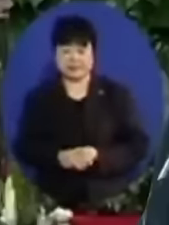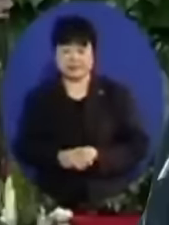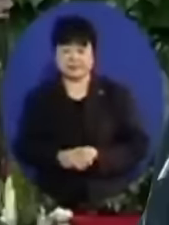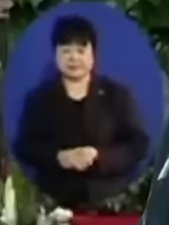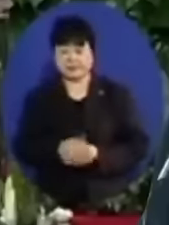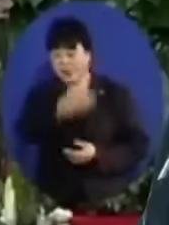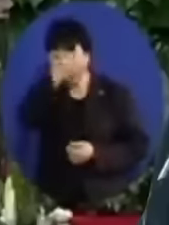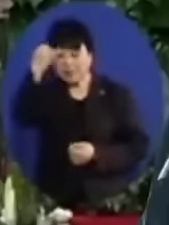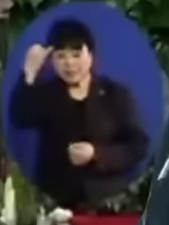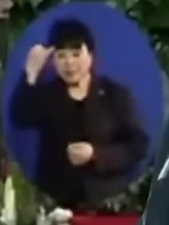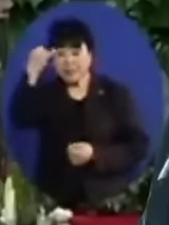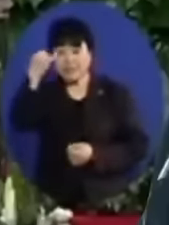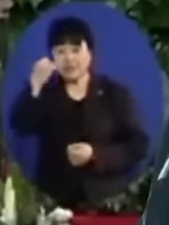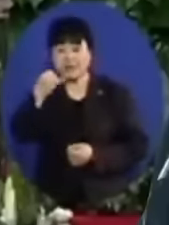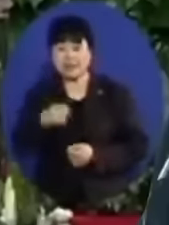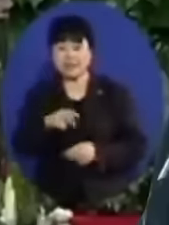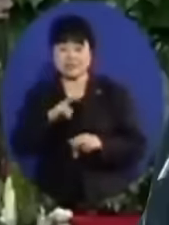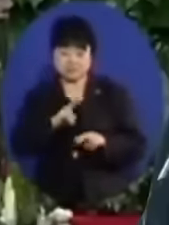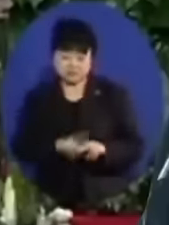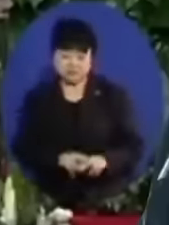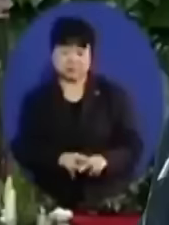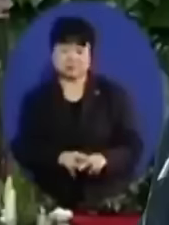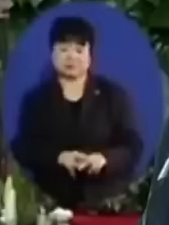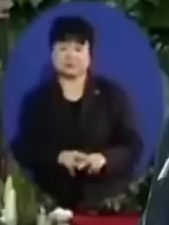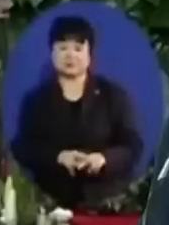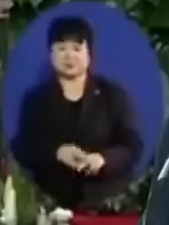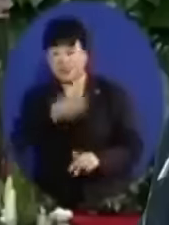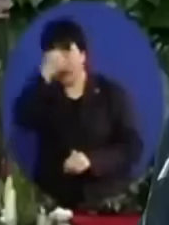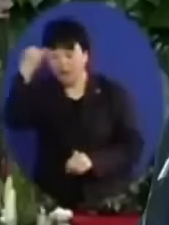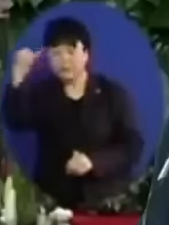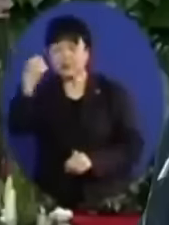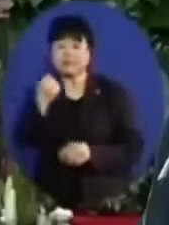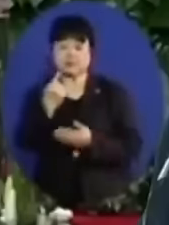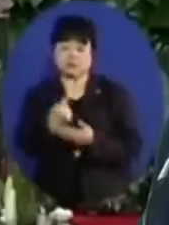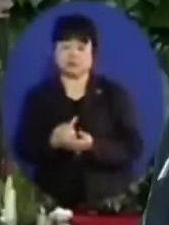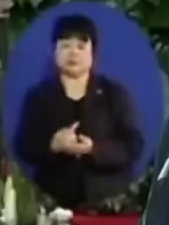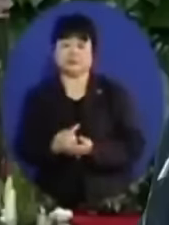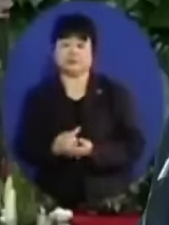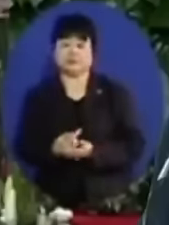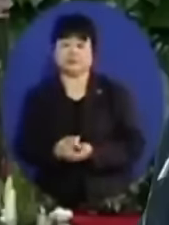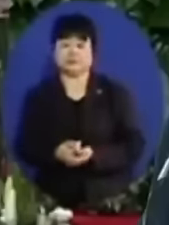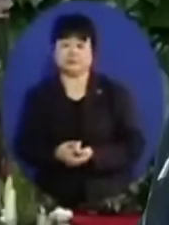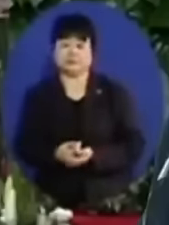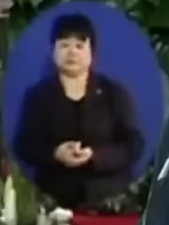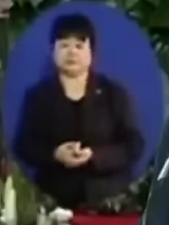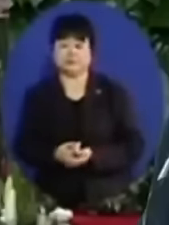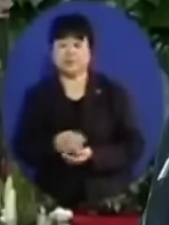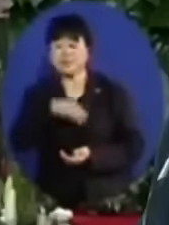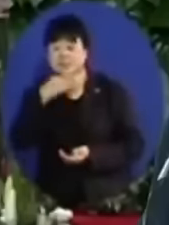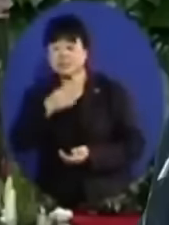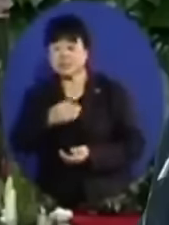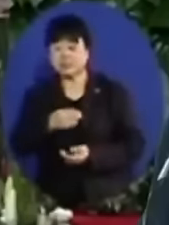그러니까 철석주의한테는 늙은 할머니가 가져온 헌금이라고 해서 안 받느냐고